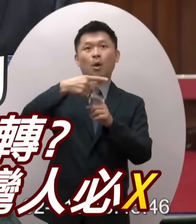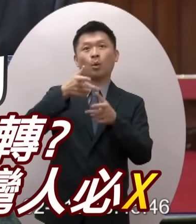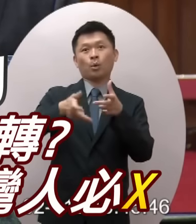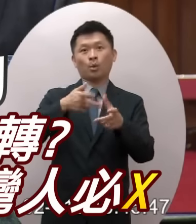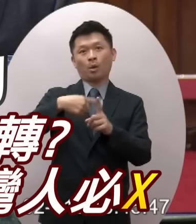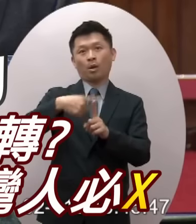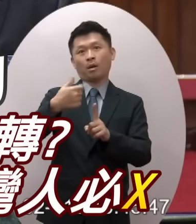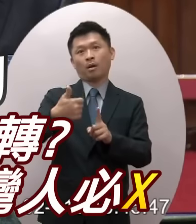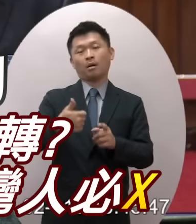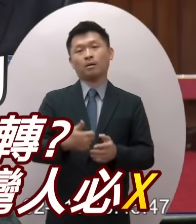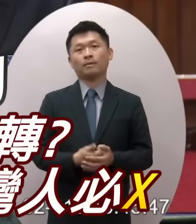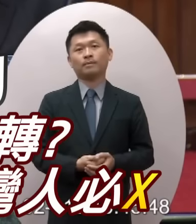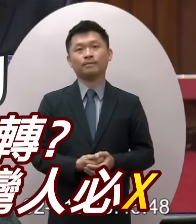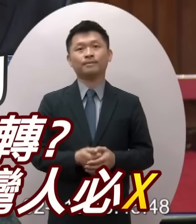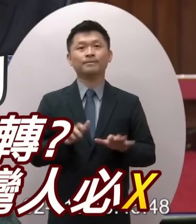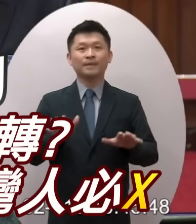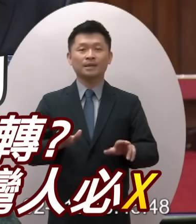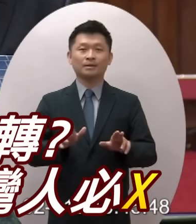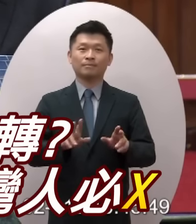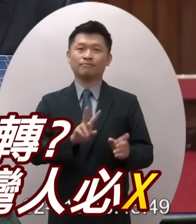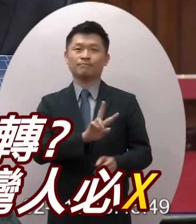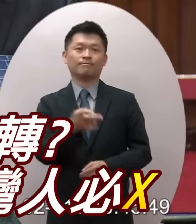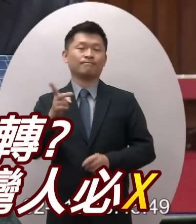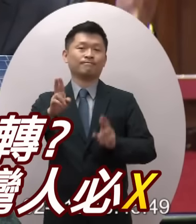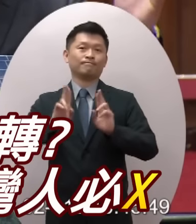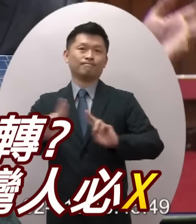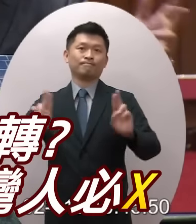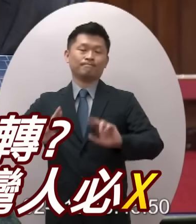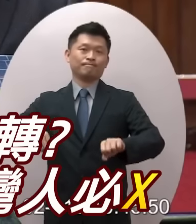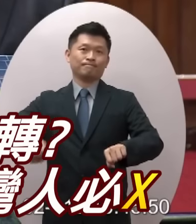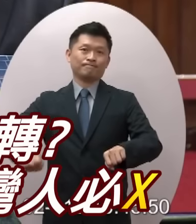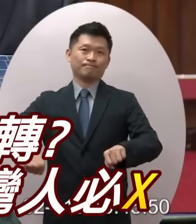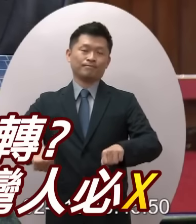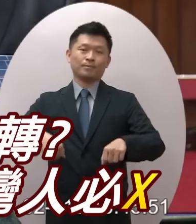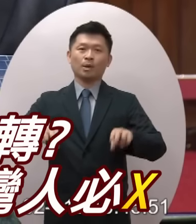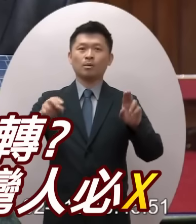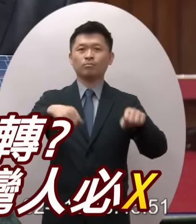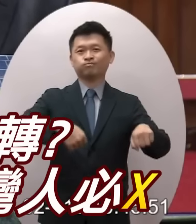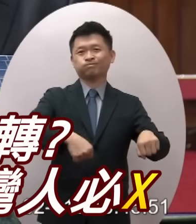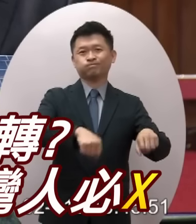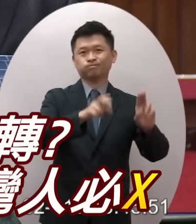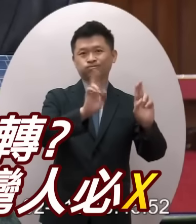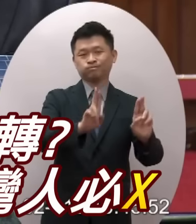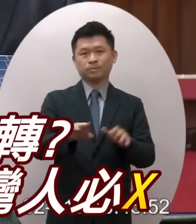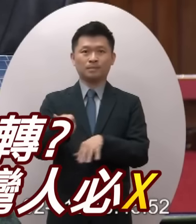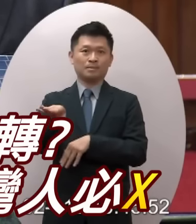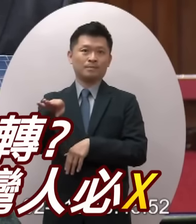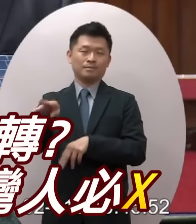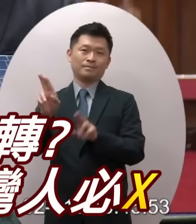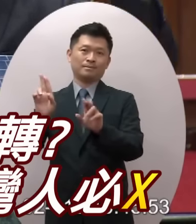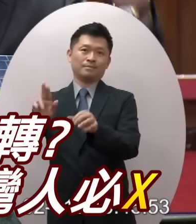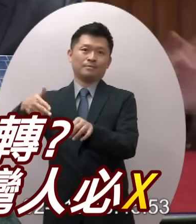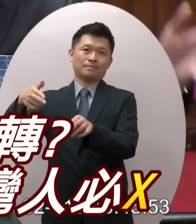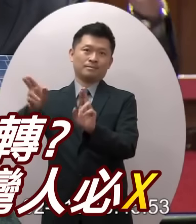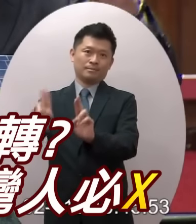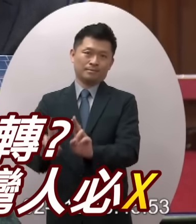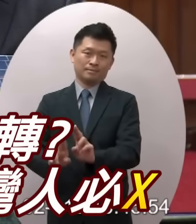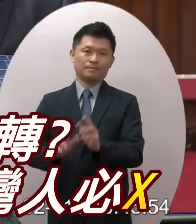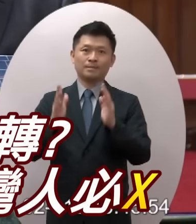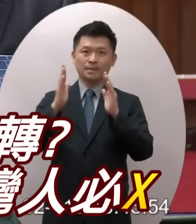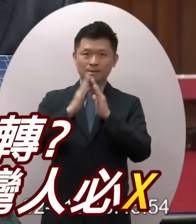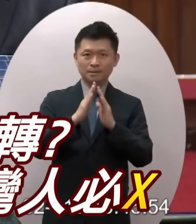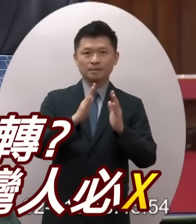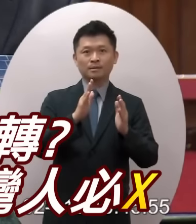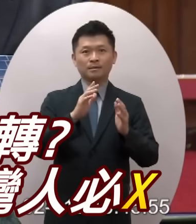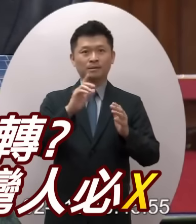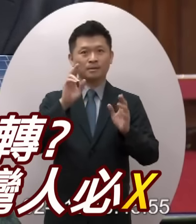甲你讲，起码拢食电的。哦，多摆也食电，车也食电，家庭用品也食